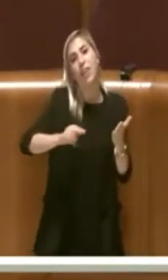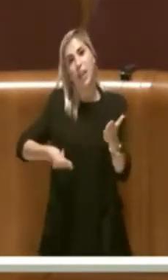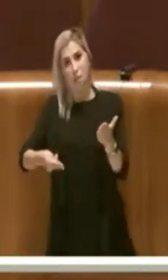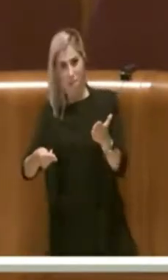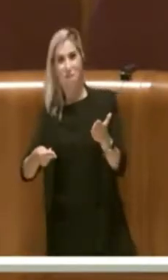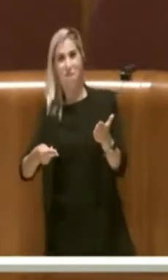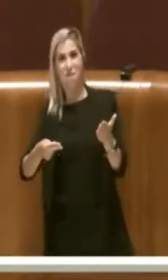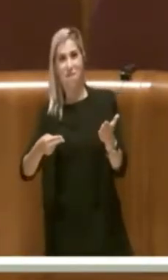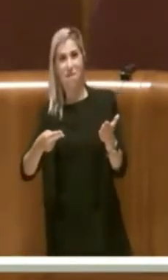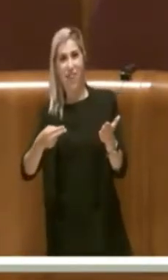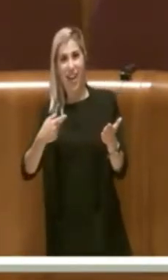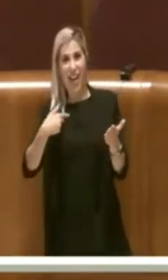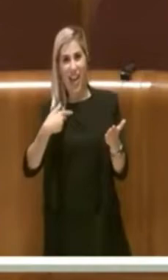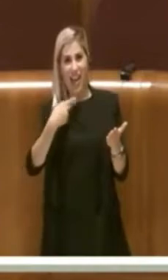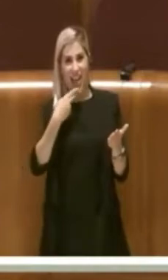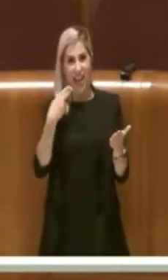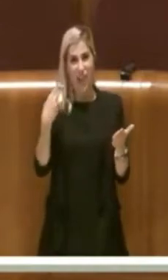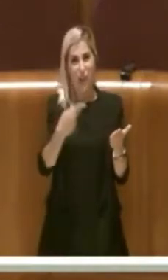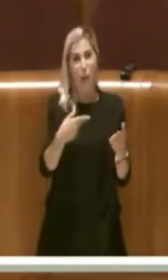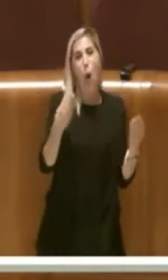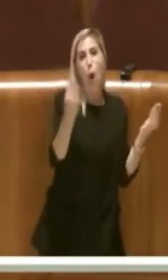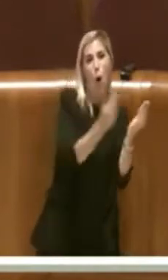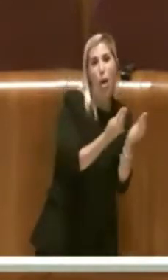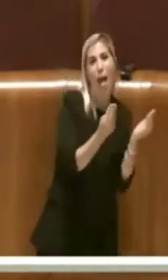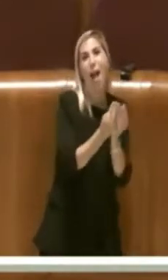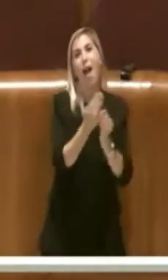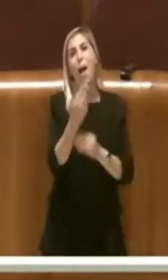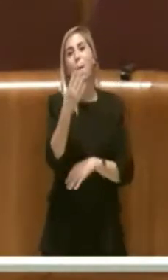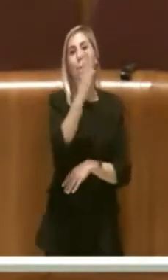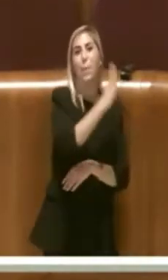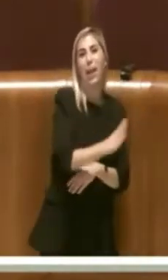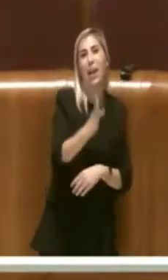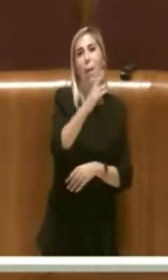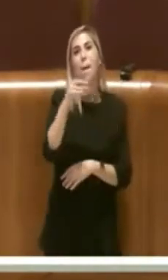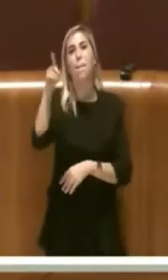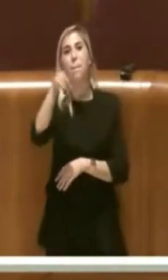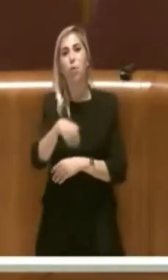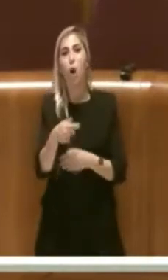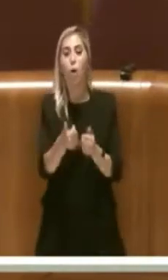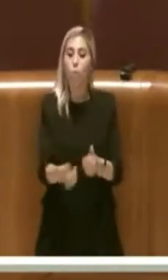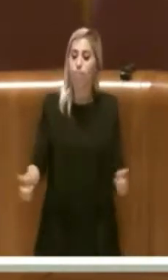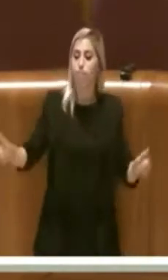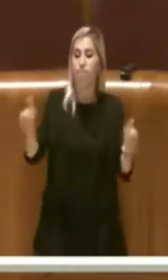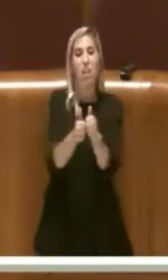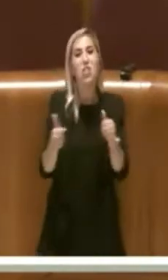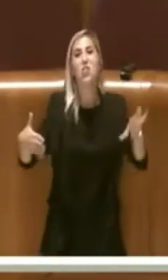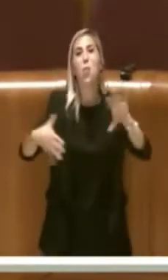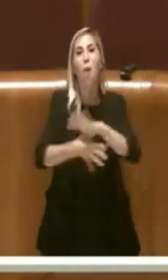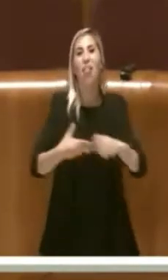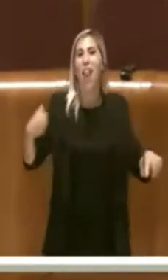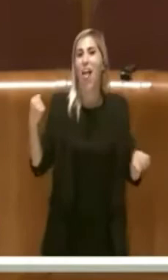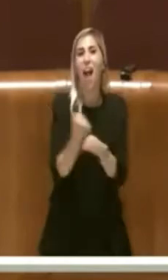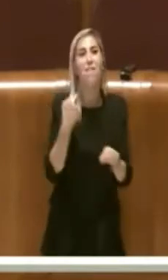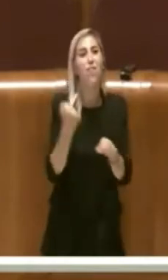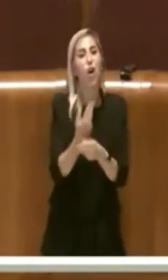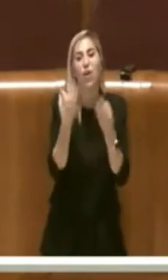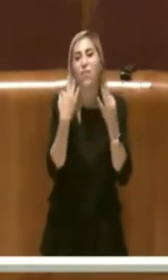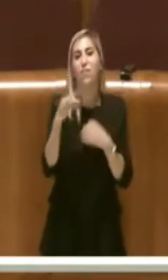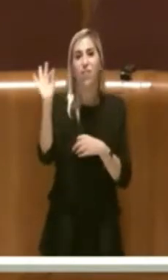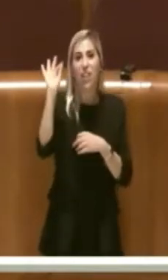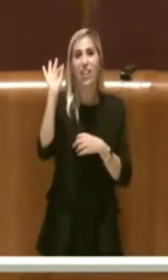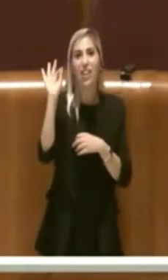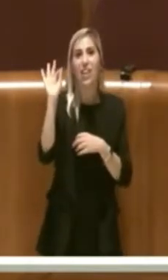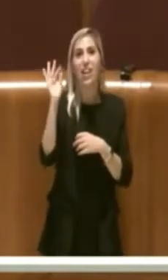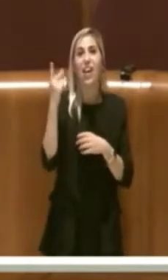firmatari, soprattutto delle mie colleghe Bernabé e Paciocco che mi hanno affiancata eccellentemente in questo